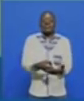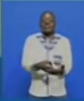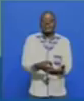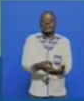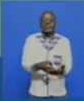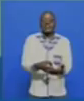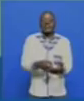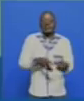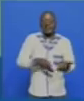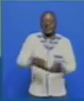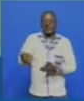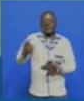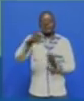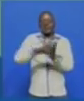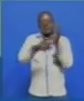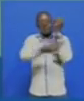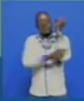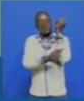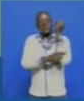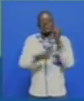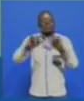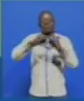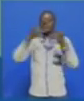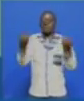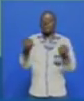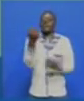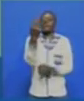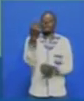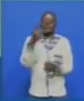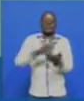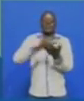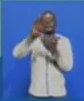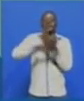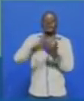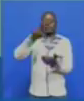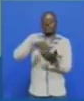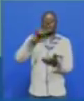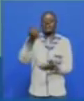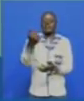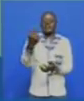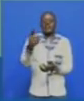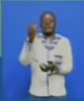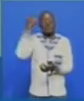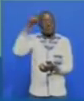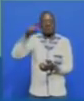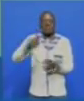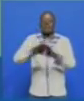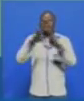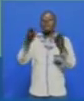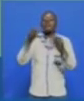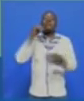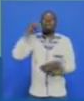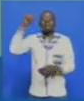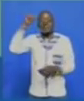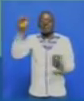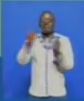Direction à présent Gawa pour les actualités sur le 11 décembre 2017. Une caravane de l'indépendance est lancée depuis hier avec pour